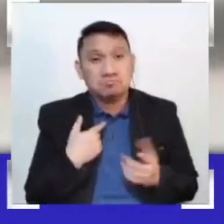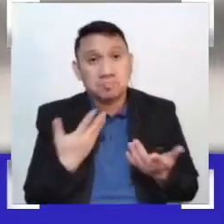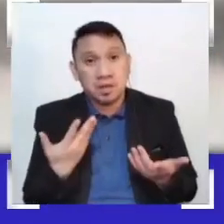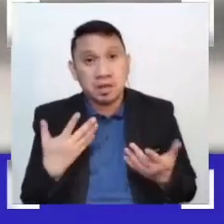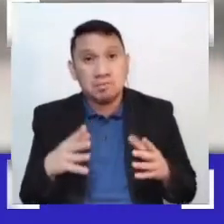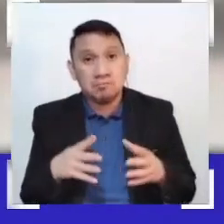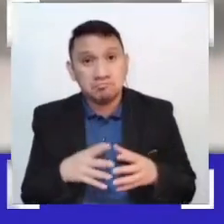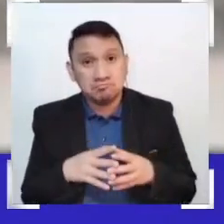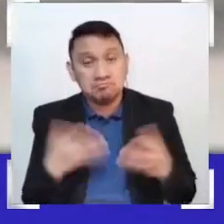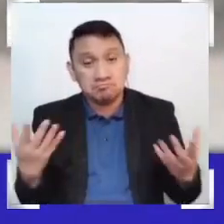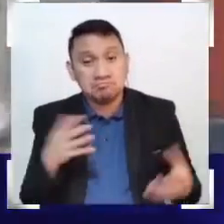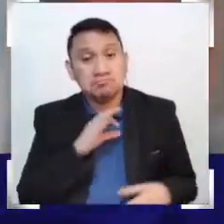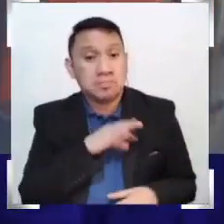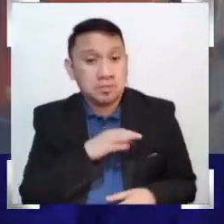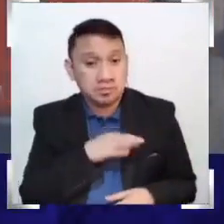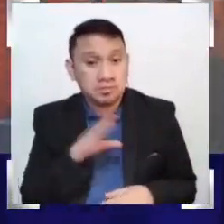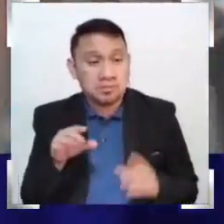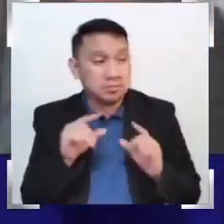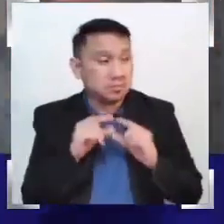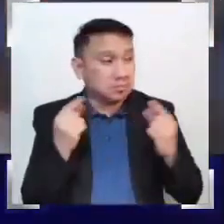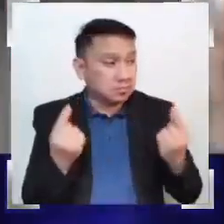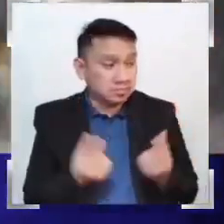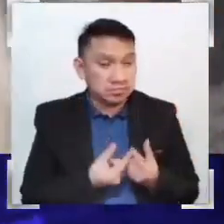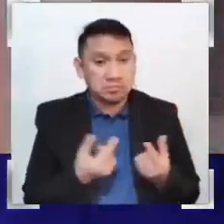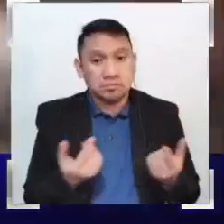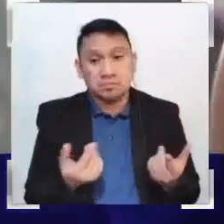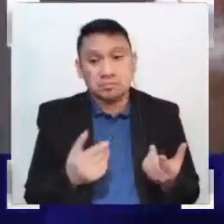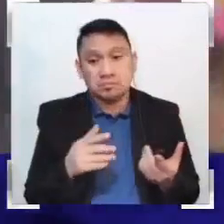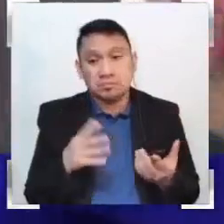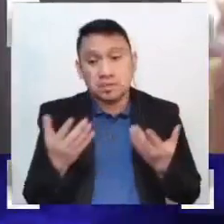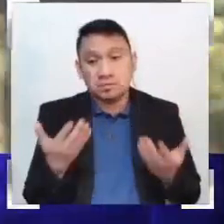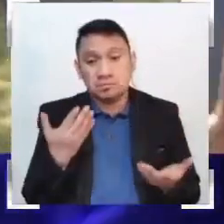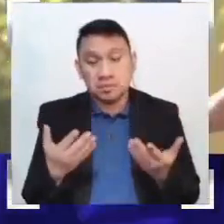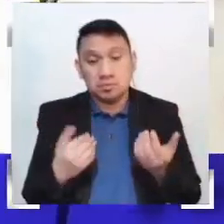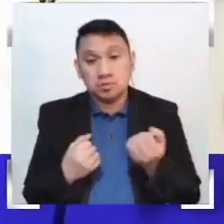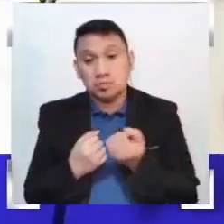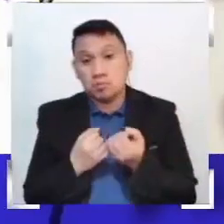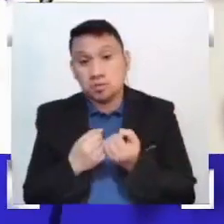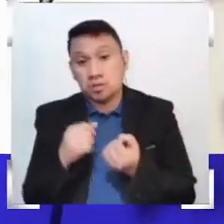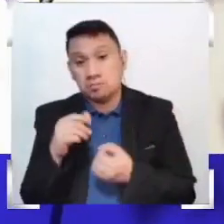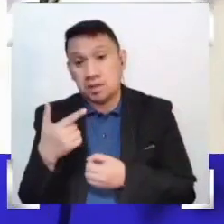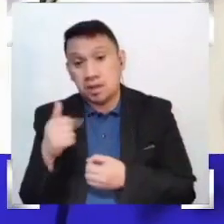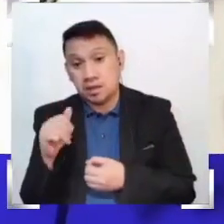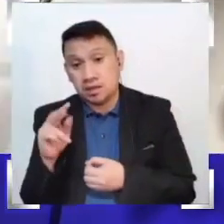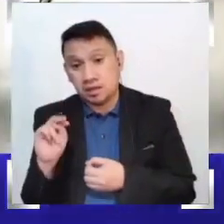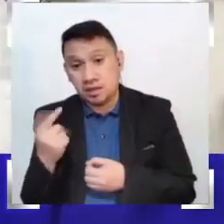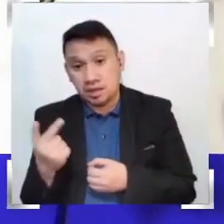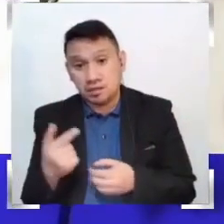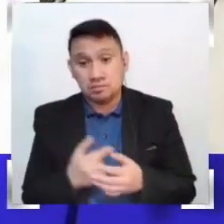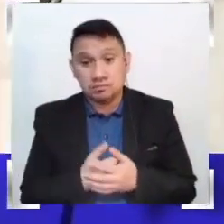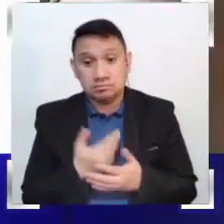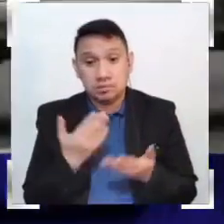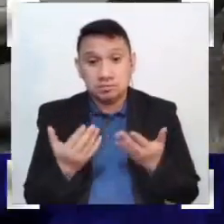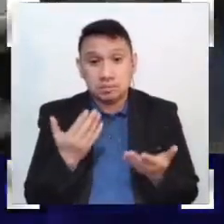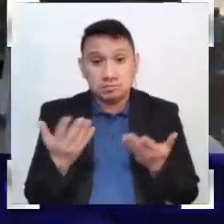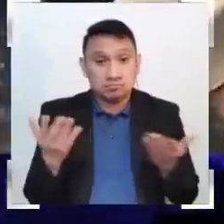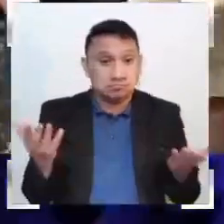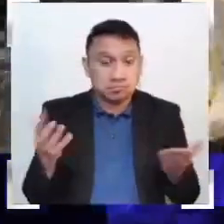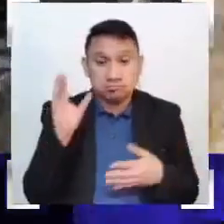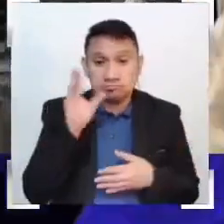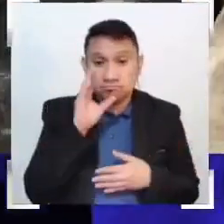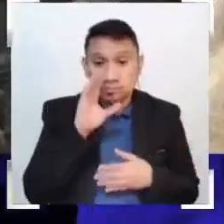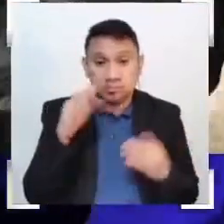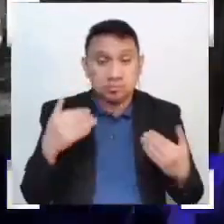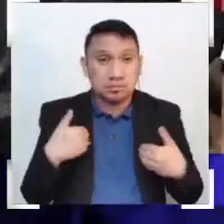grupo kung yan po ay mga sindikato ang nasa likod niyan. Kumpulan po sila sa isang lugar, hinahanap na po natin yan. Meron daw dito